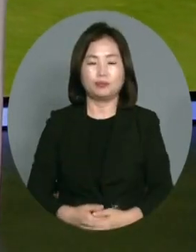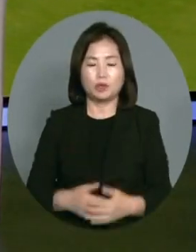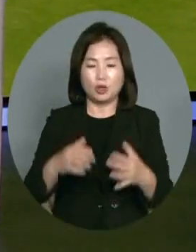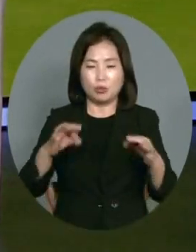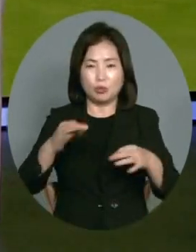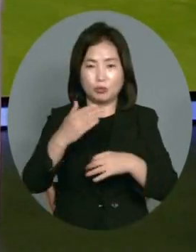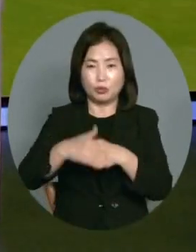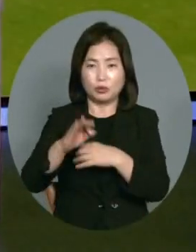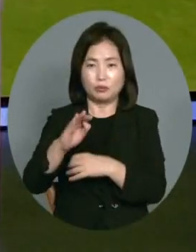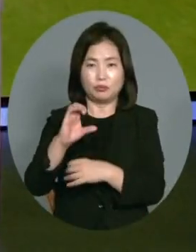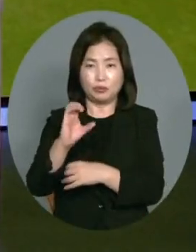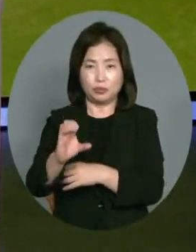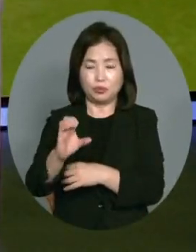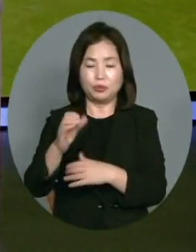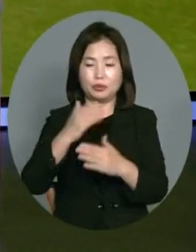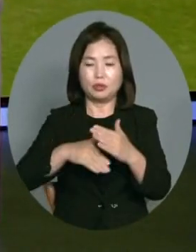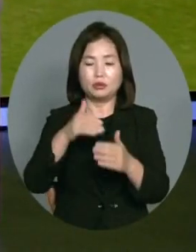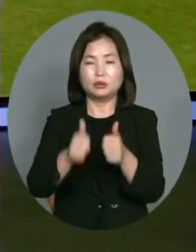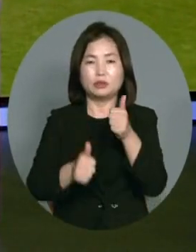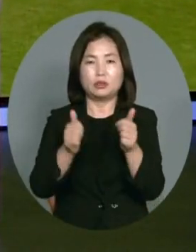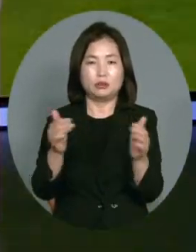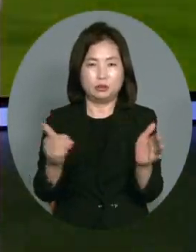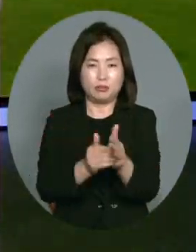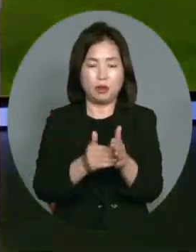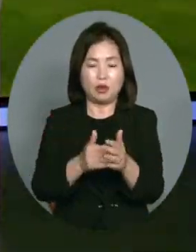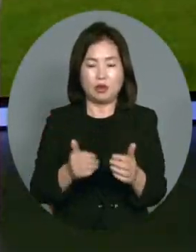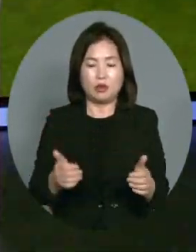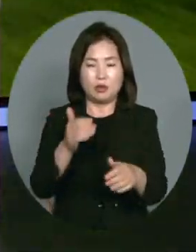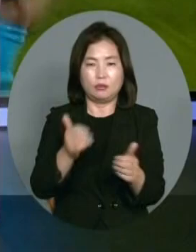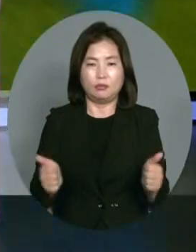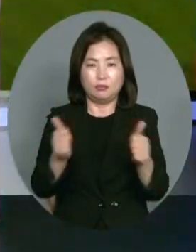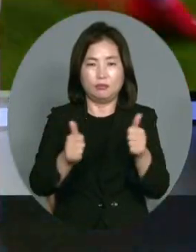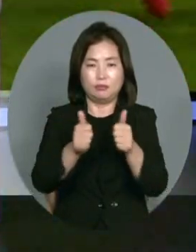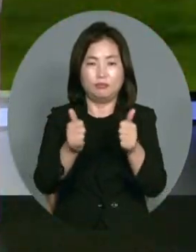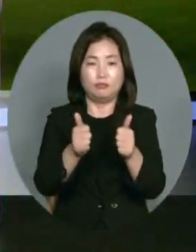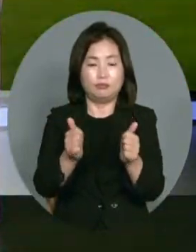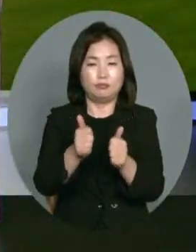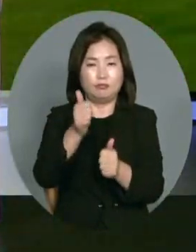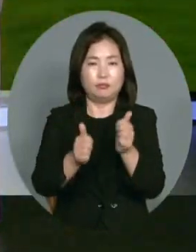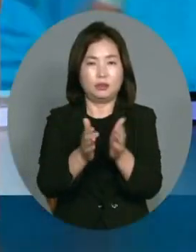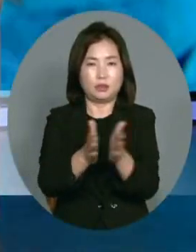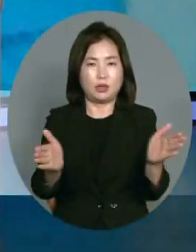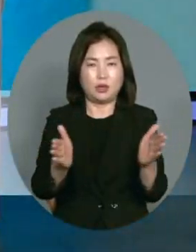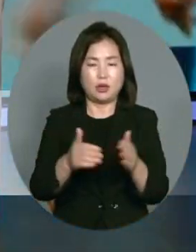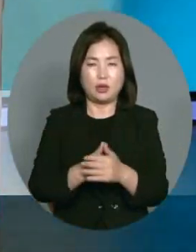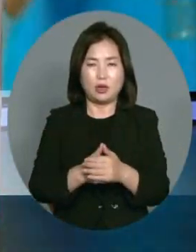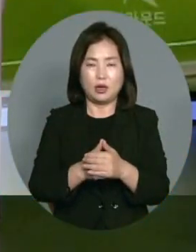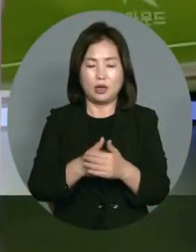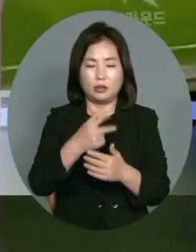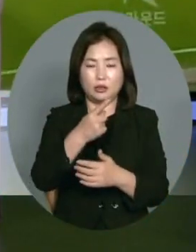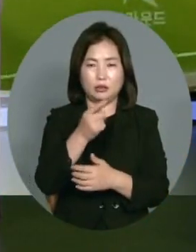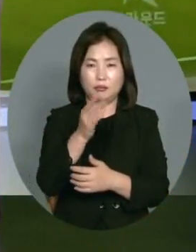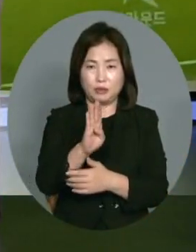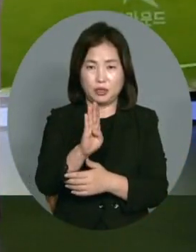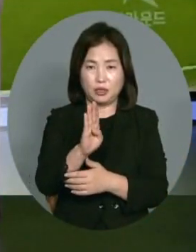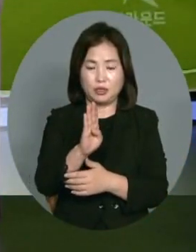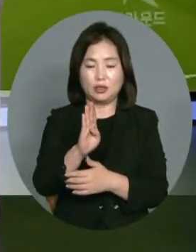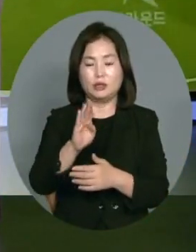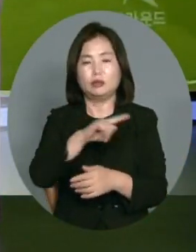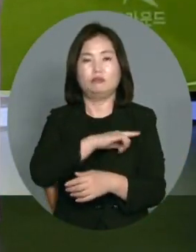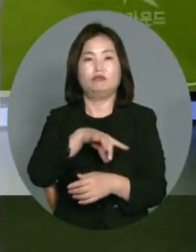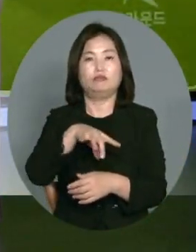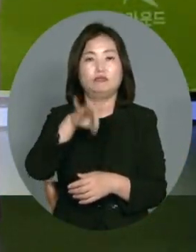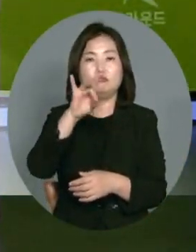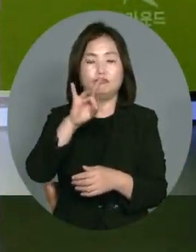프로축구 K리그가 정규리그를 마치고 파이널 라운드에 돌입했습니다. 대구FC는 DGB 대구은행파크 시대에